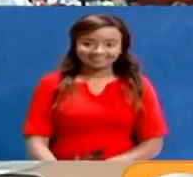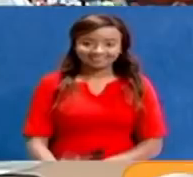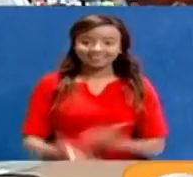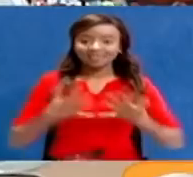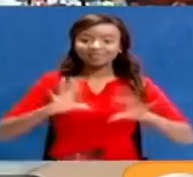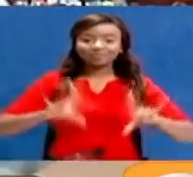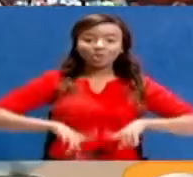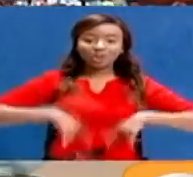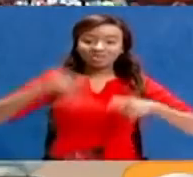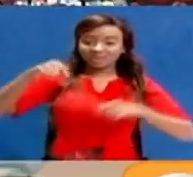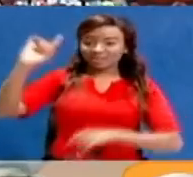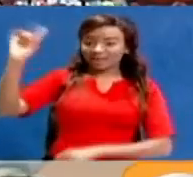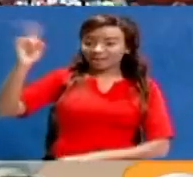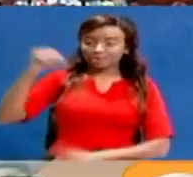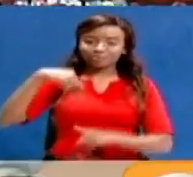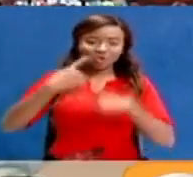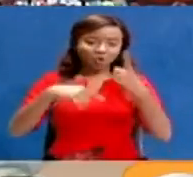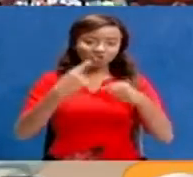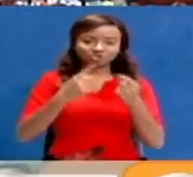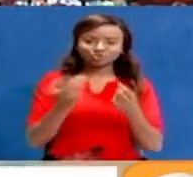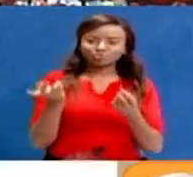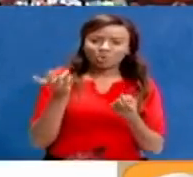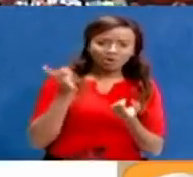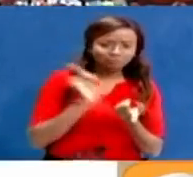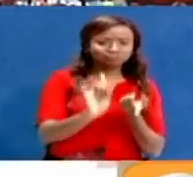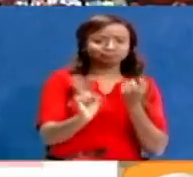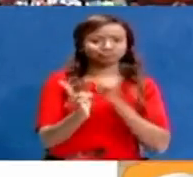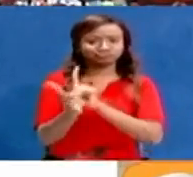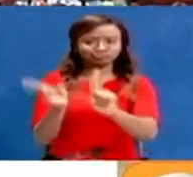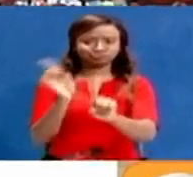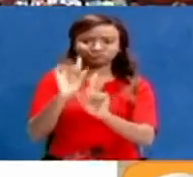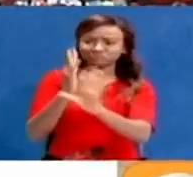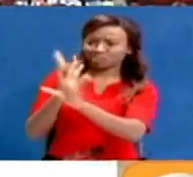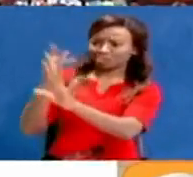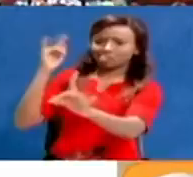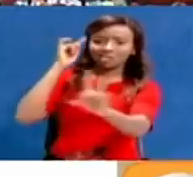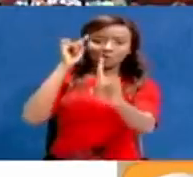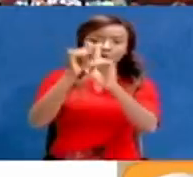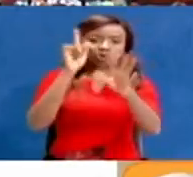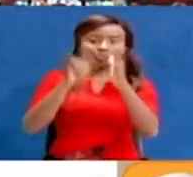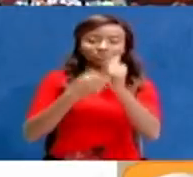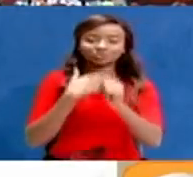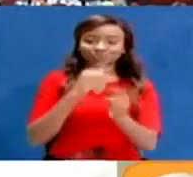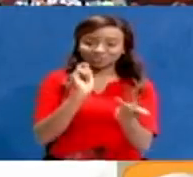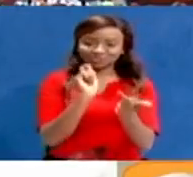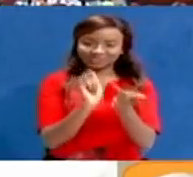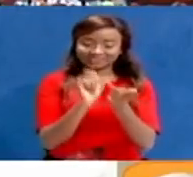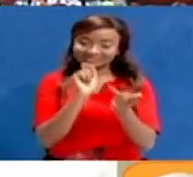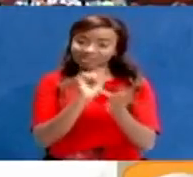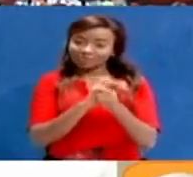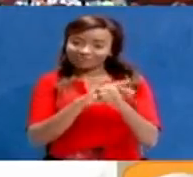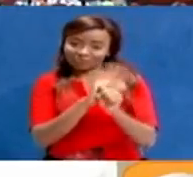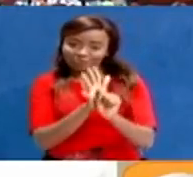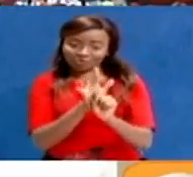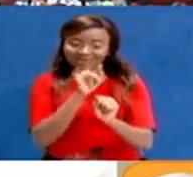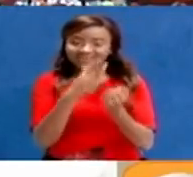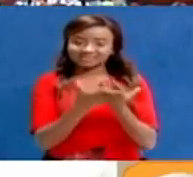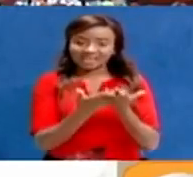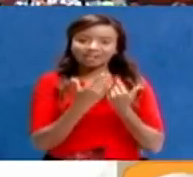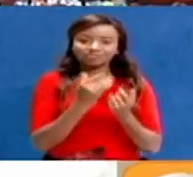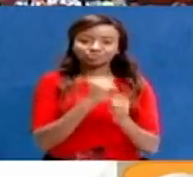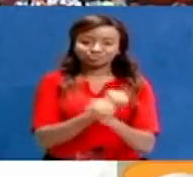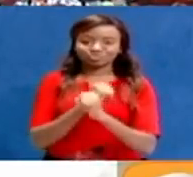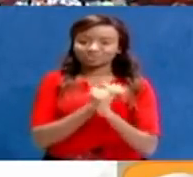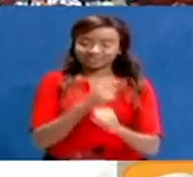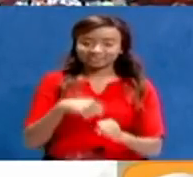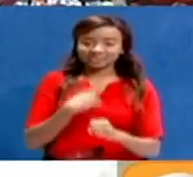Wakaazi wa kaunti ya Nairobi wameendelea kujitokeza kupimwa virusi vya korona kama njia mojawapo ya kuzuia maambukizi. Zoezi hilo leo